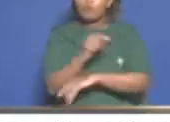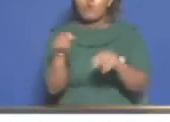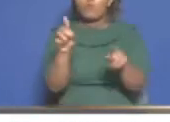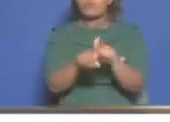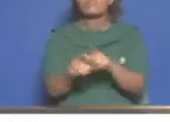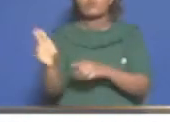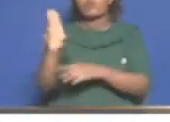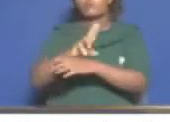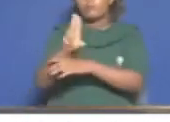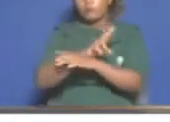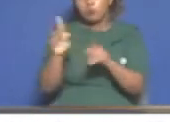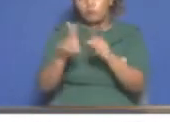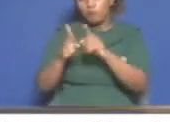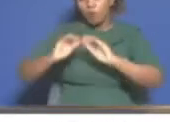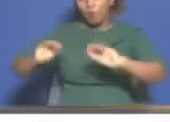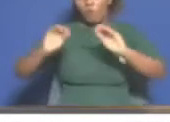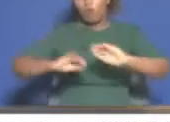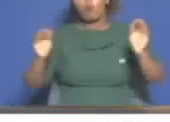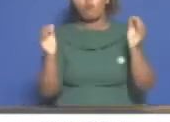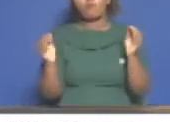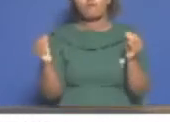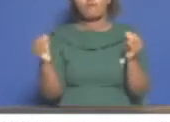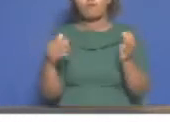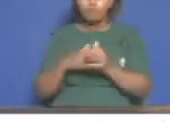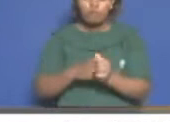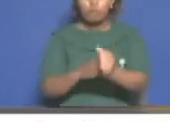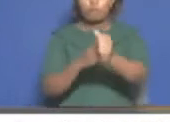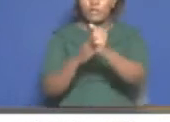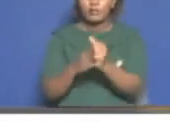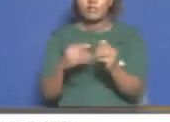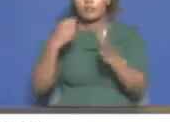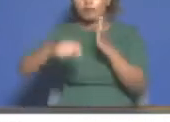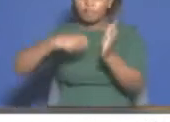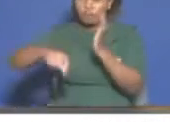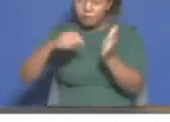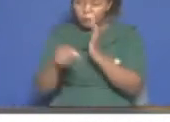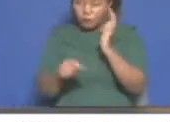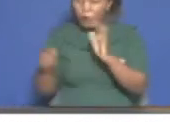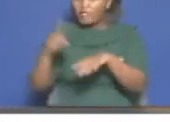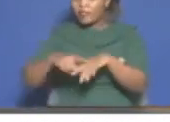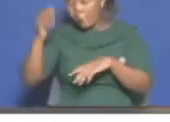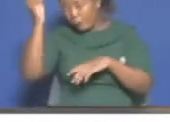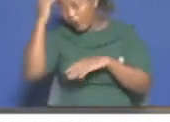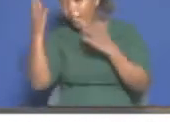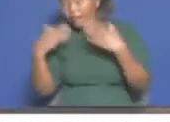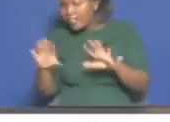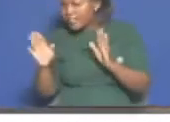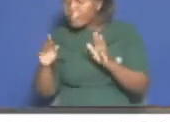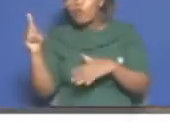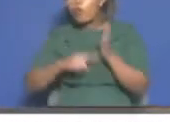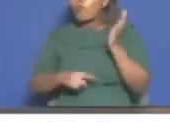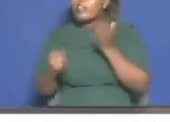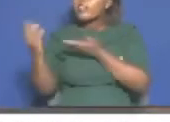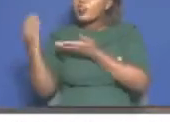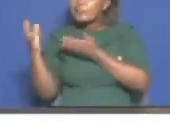kutembeza wanafunzi katika viwanda wakiwajulisha baada ya masomo you are expected, unatarajiwa kuweza